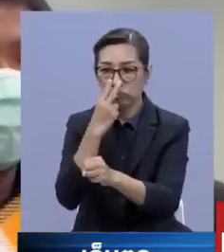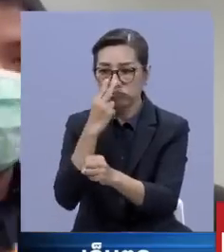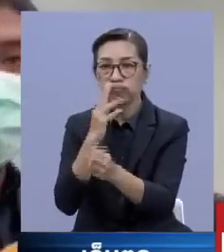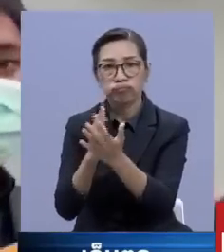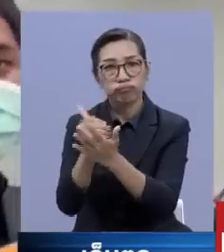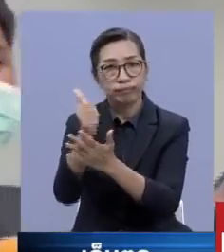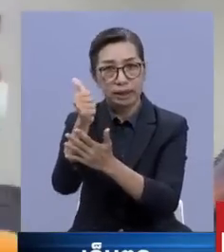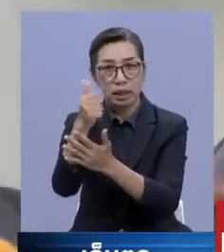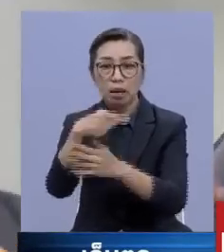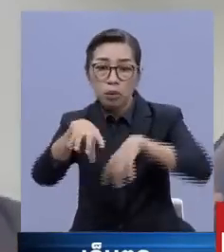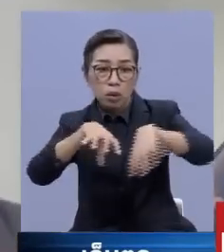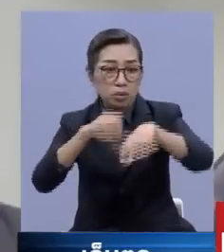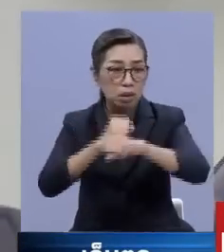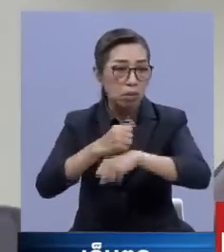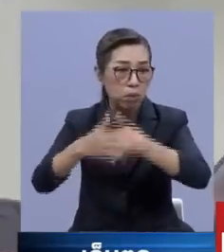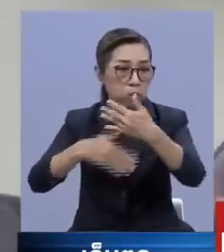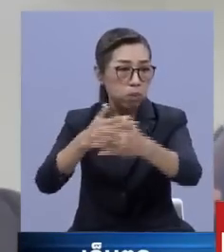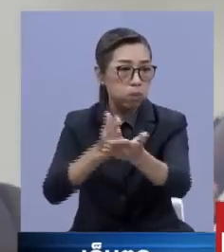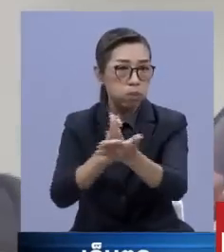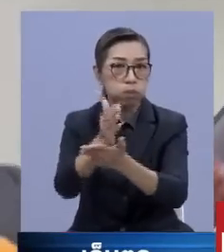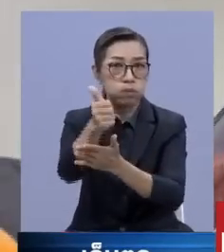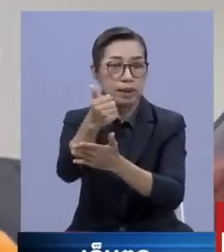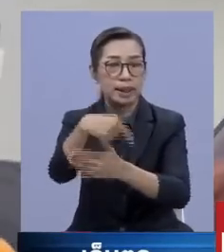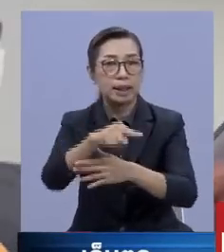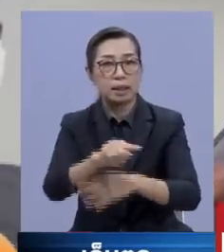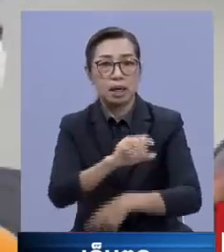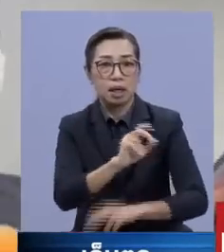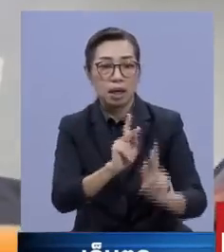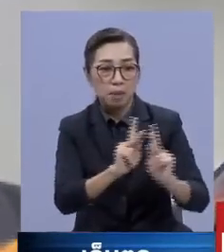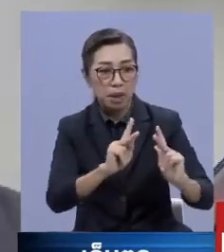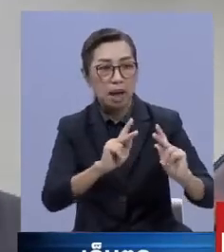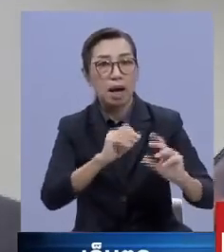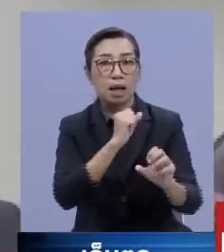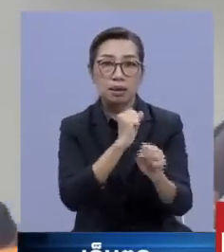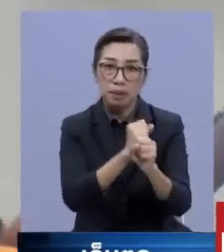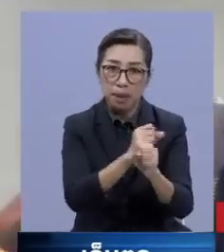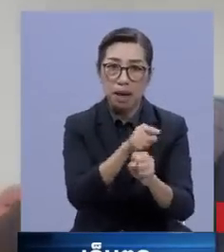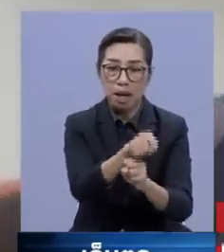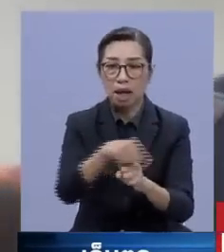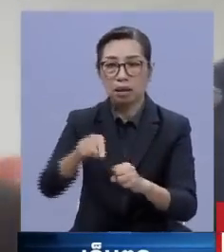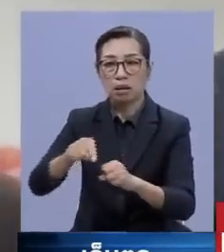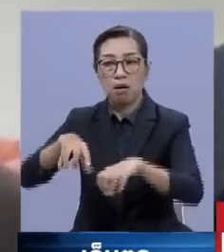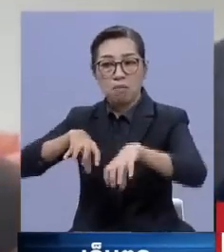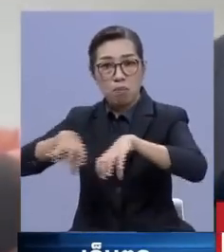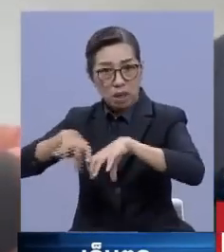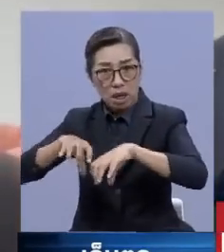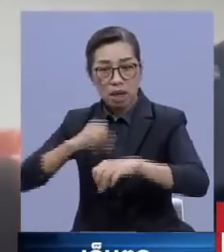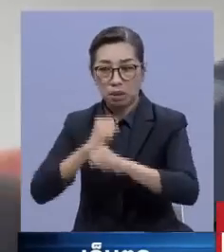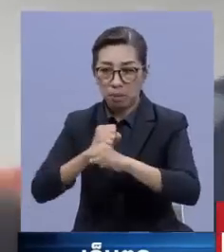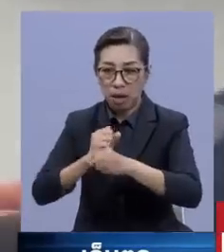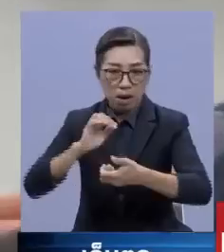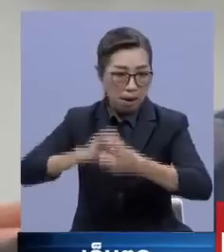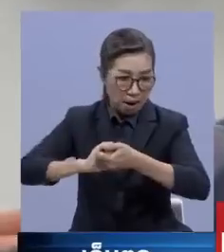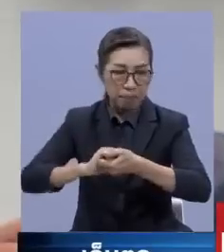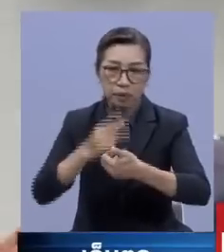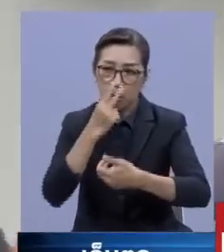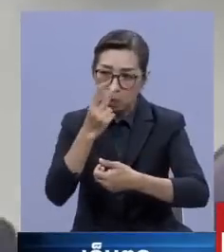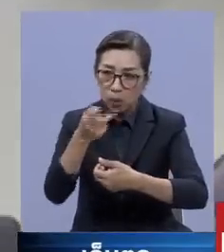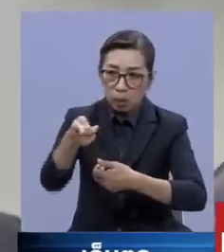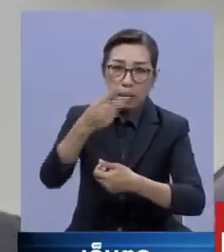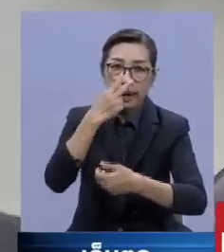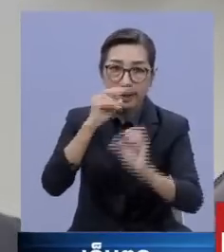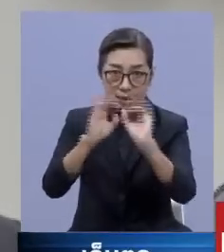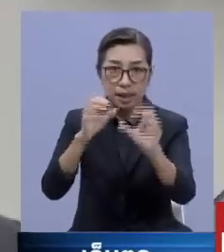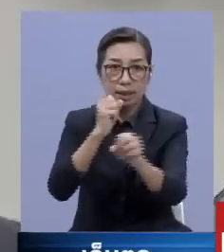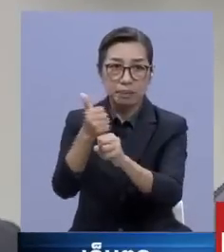างๆก็เดินไปได้ดีนะครับทั้งความร่วมมือของสภากับทางฝ่ายบริหารแต่ว่าก็เห็นผลงานที่เป็นรูปธรรมนะเดี๋ยวอาทิตย์หน้าเราก็จะ